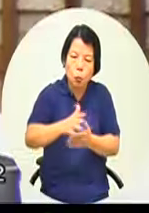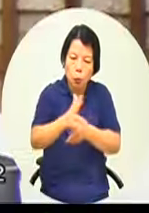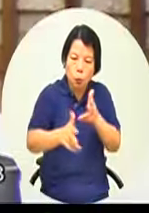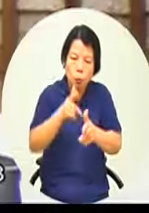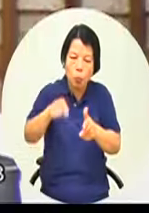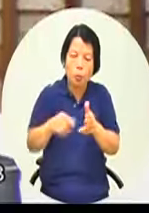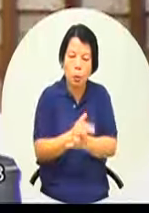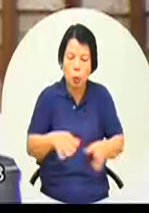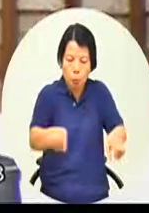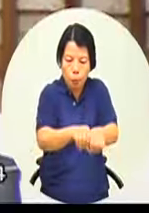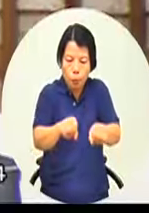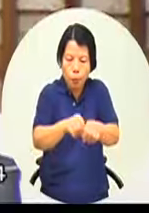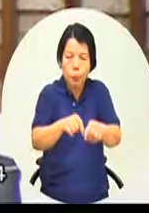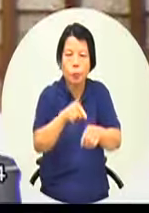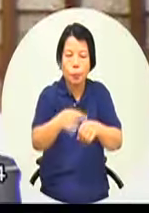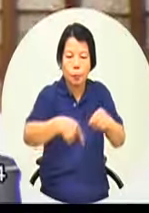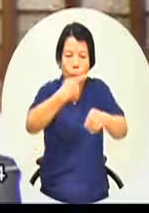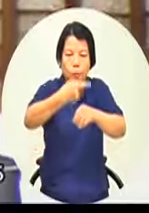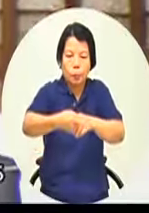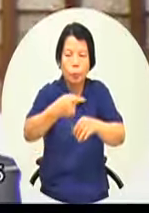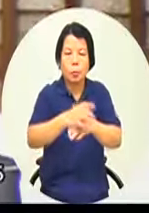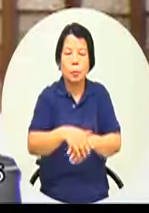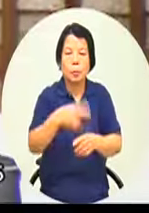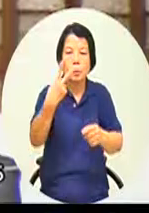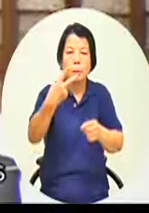这个输配管线，